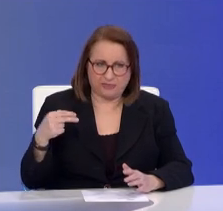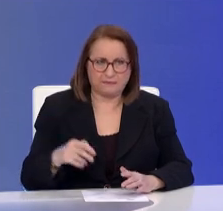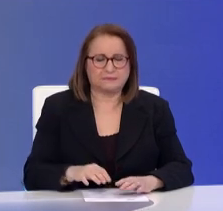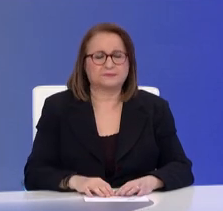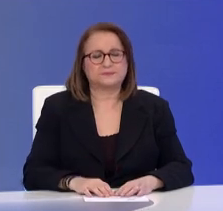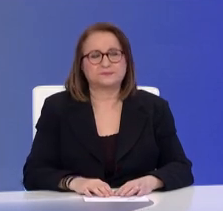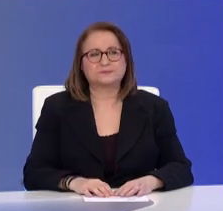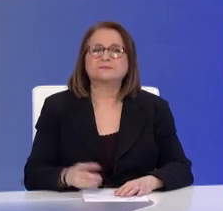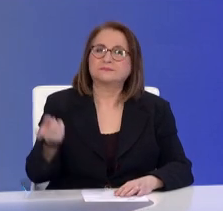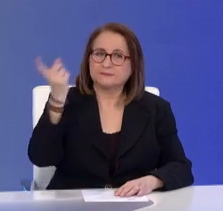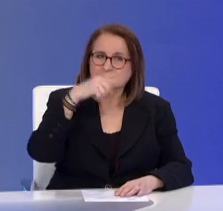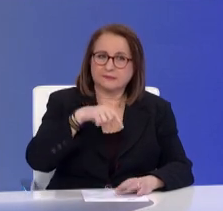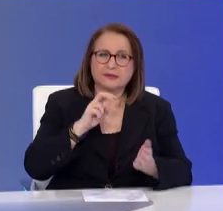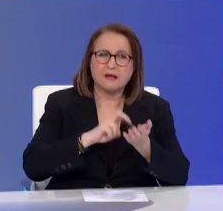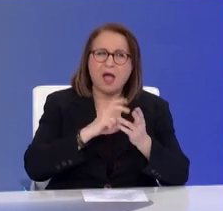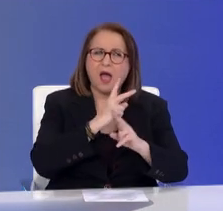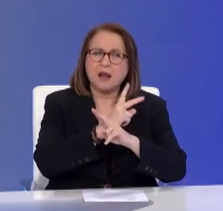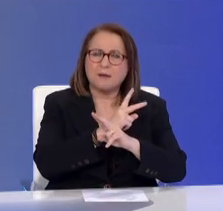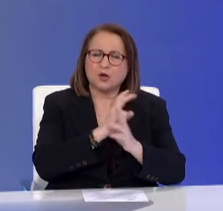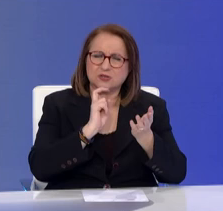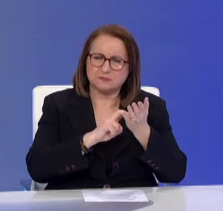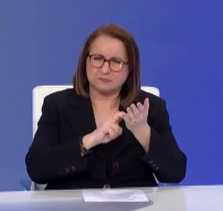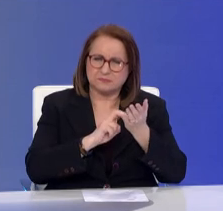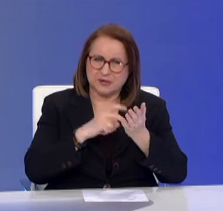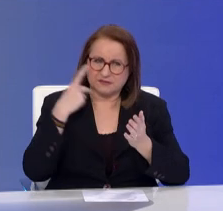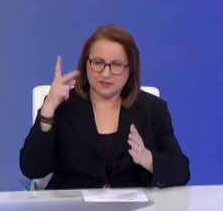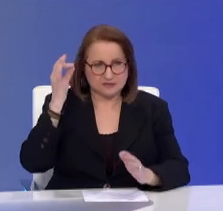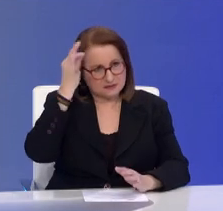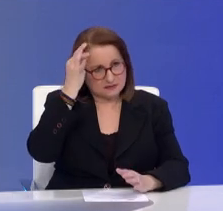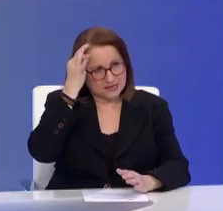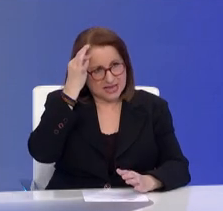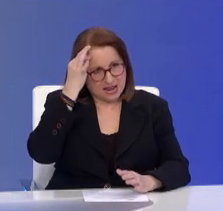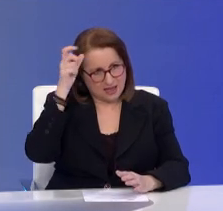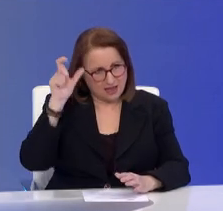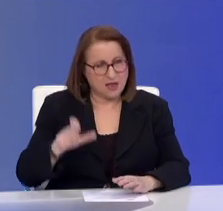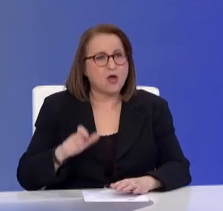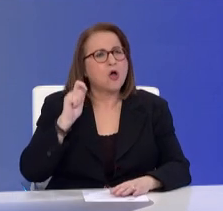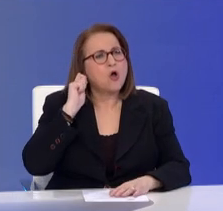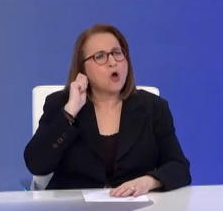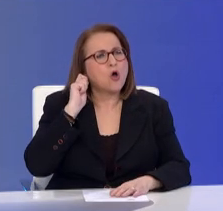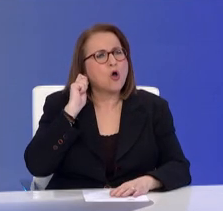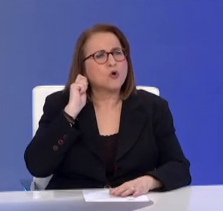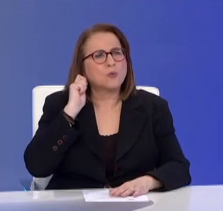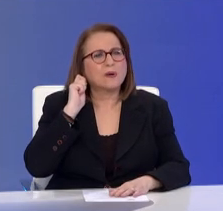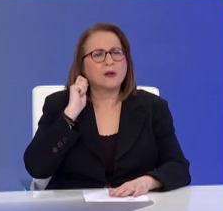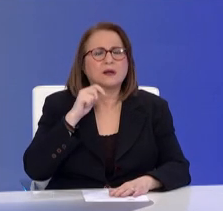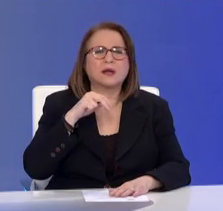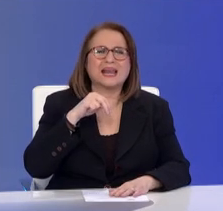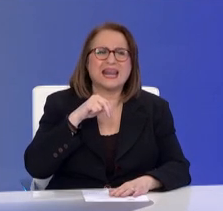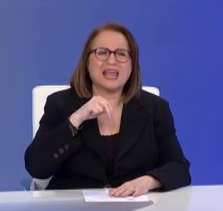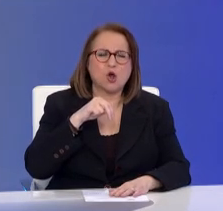τον επιτετραμένο αναπληρωτή επικεφαλής της Γαλλικής Πρεσβείας, κύριον